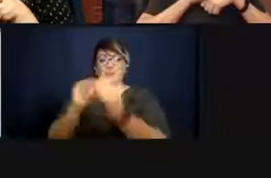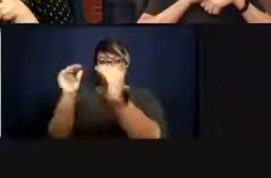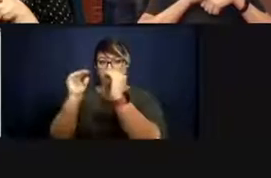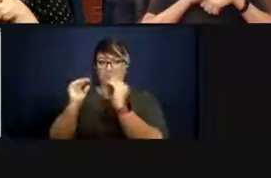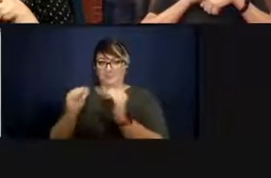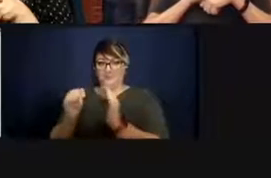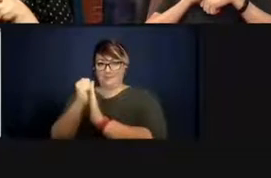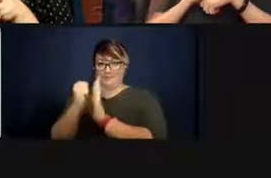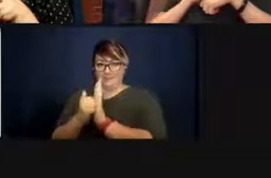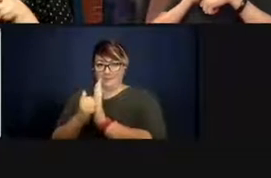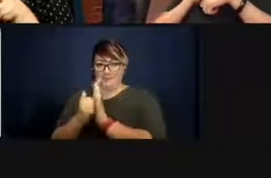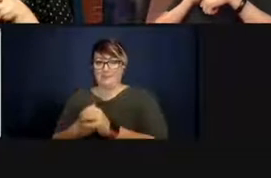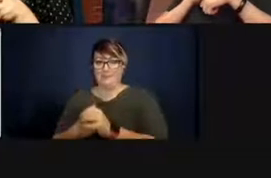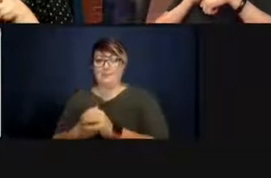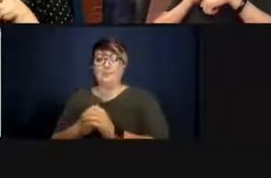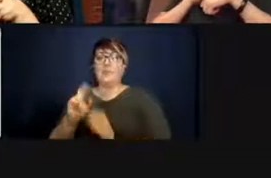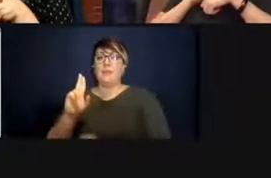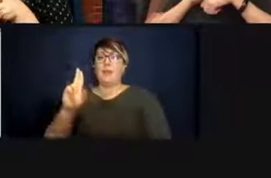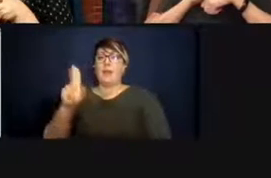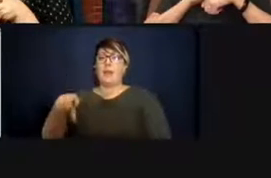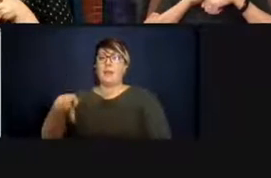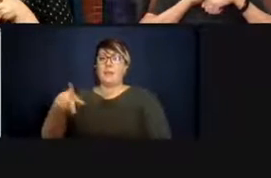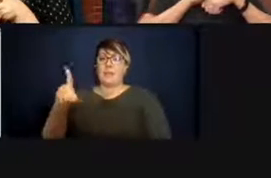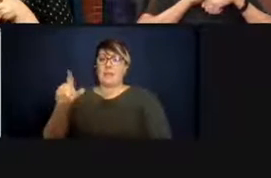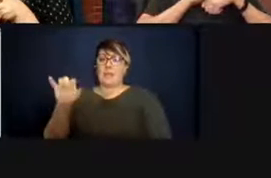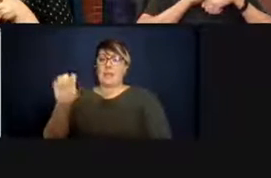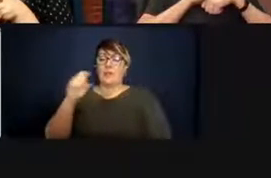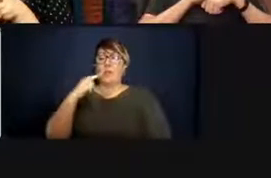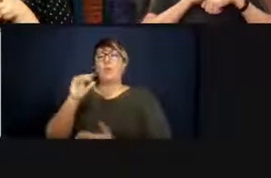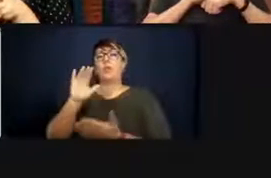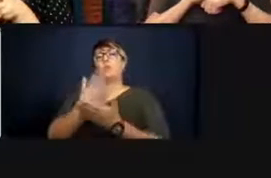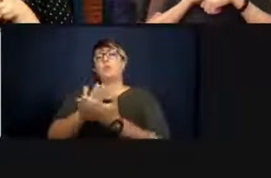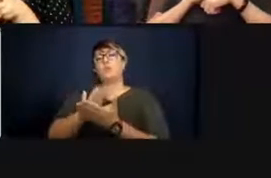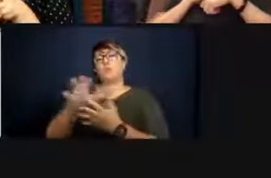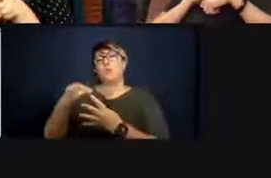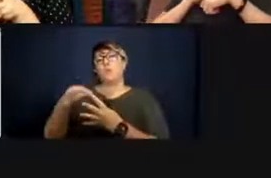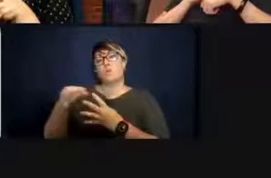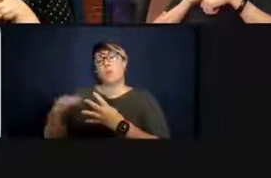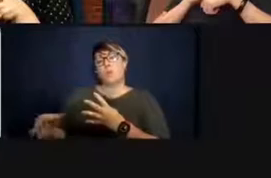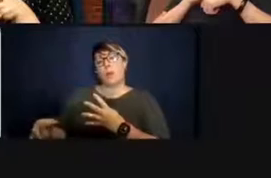البند التالي وفقا لجدول الأعمال هو